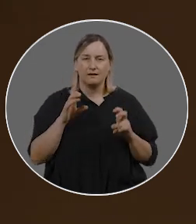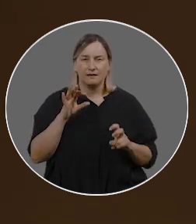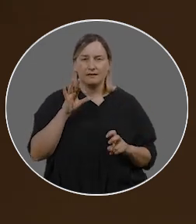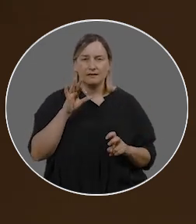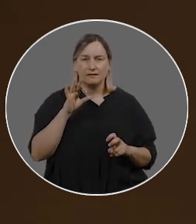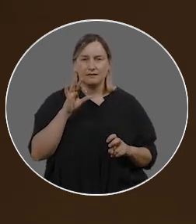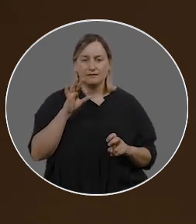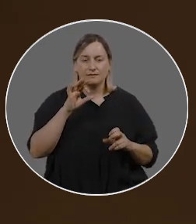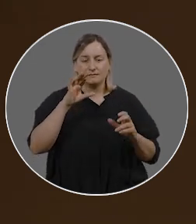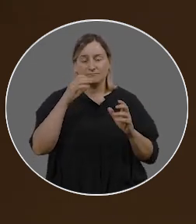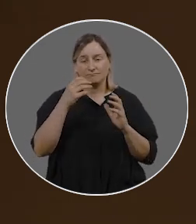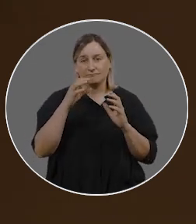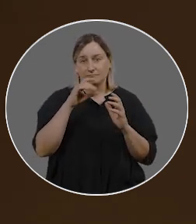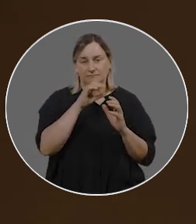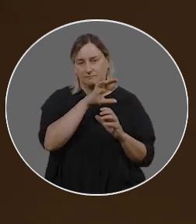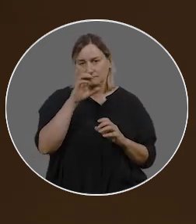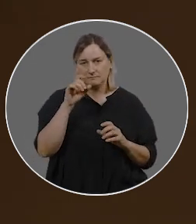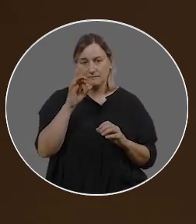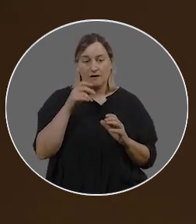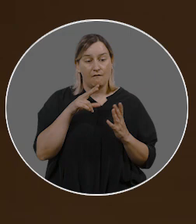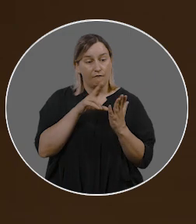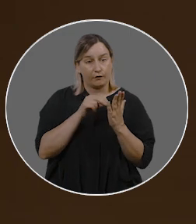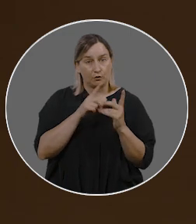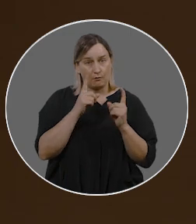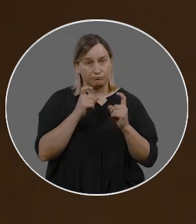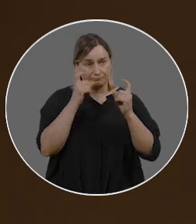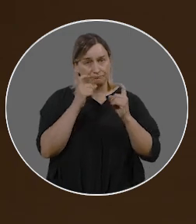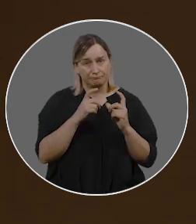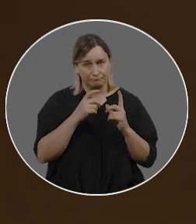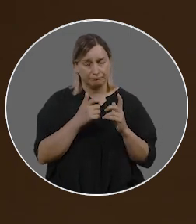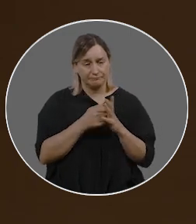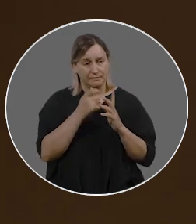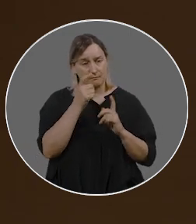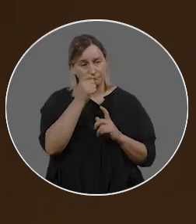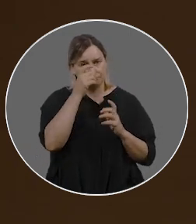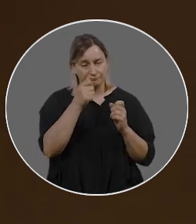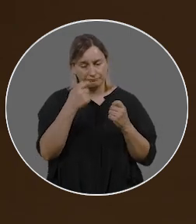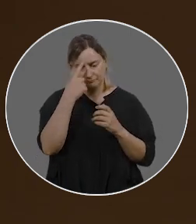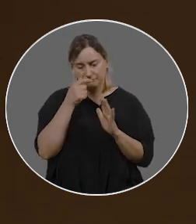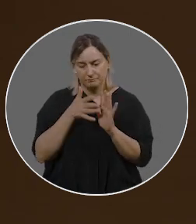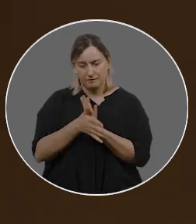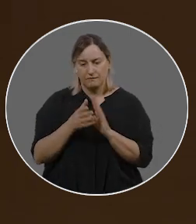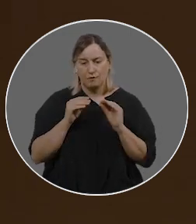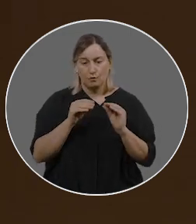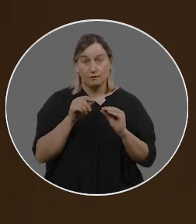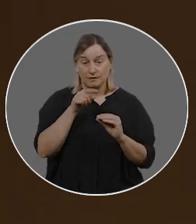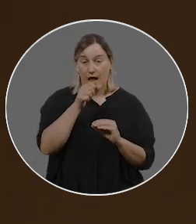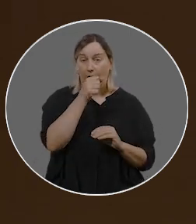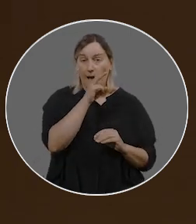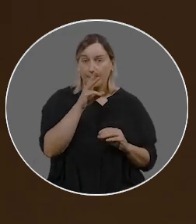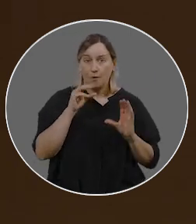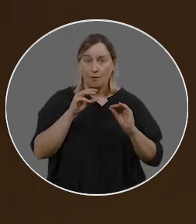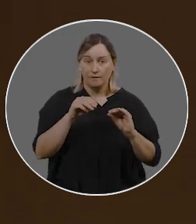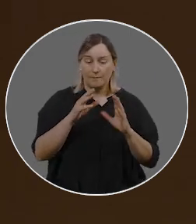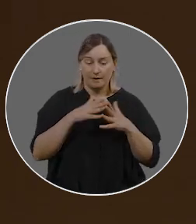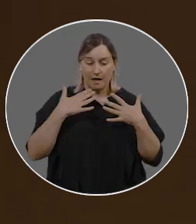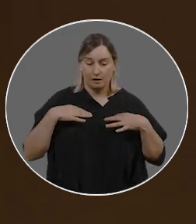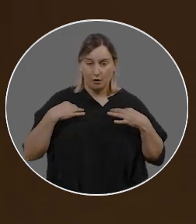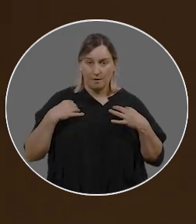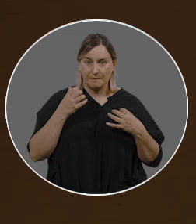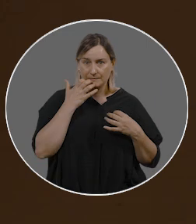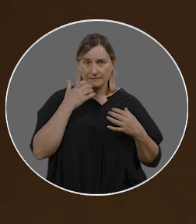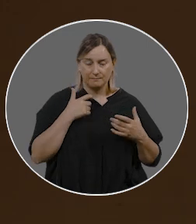Eye, que fas una fotografia i et va dient... Jo a vegades utilitzo aquest tipus d'aplicacions per la roba, per